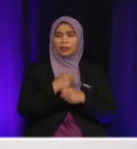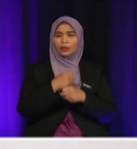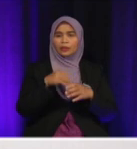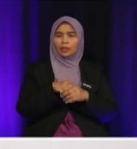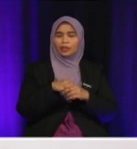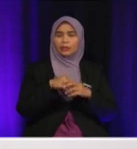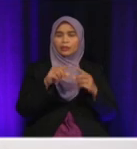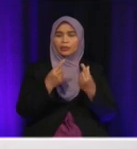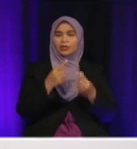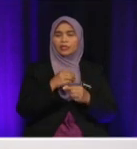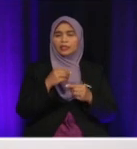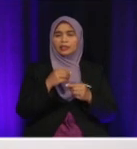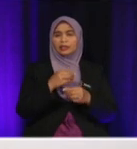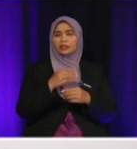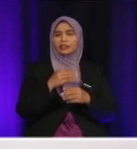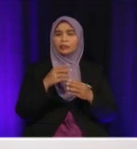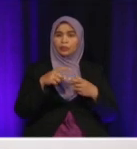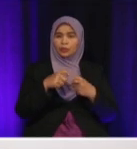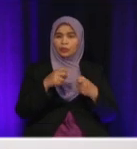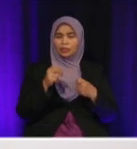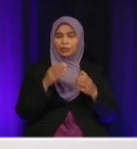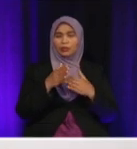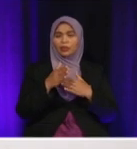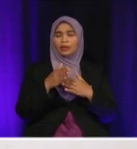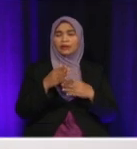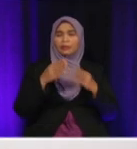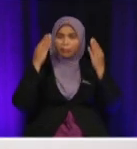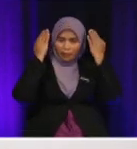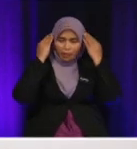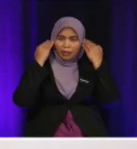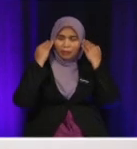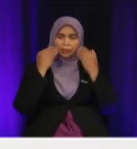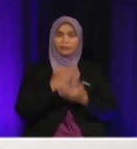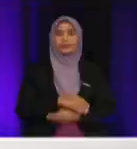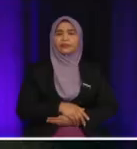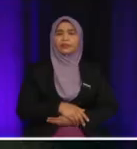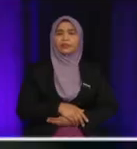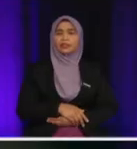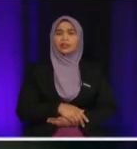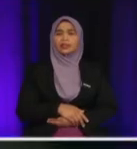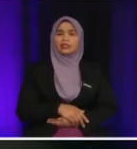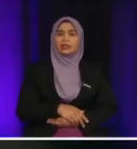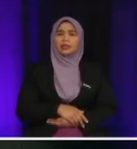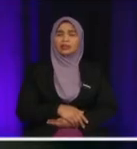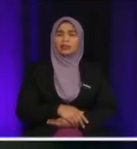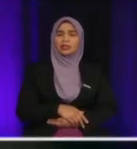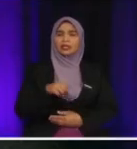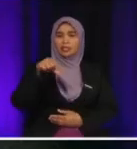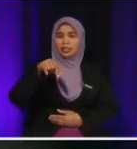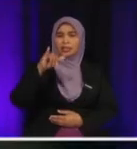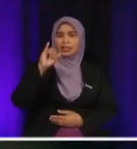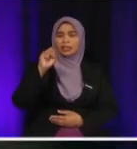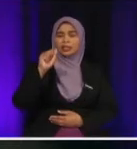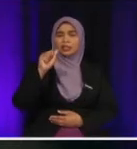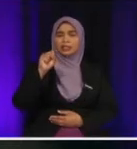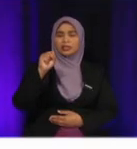dan As-Sunnah sebaliknya diputuskan oleh mahkamah. Okey, bagus ya. Maksudnya di qisas. Okey, salah